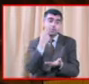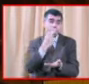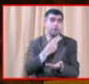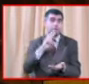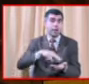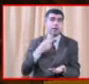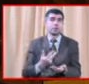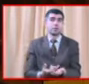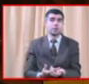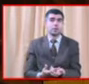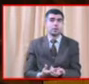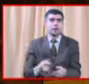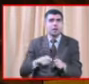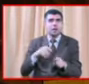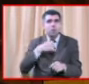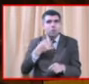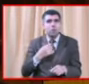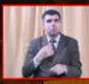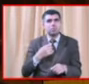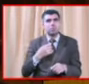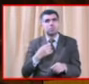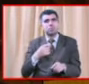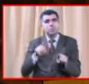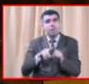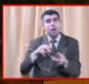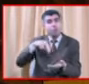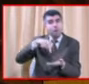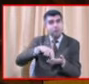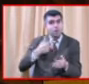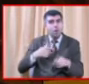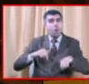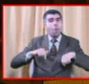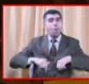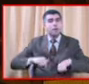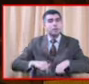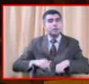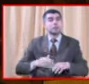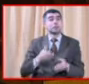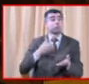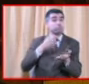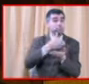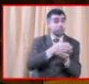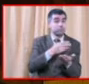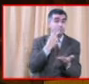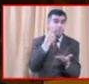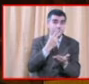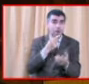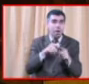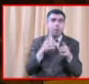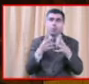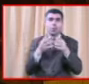اذا كان الحضور في بعض المناطق المسؤولين المحليين، بينما مناطق اخرى غيبه